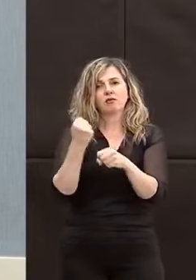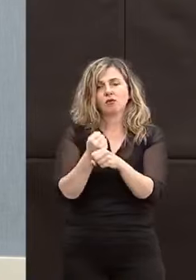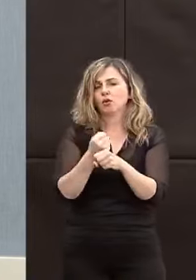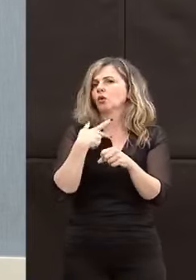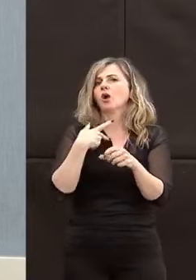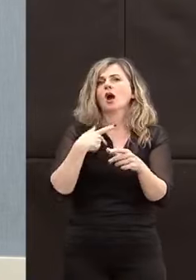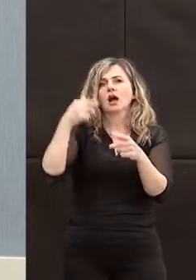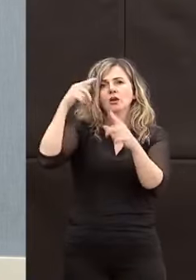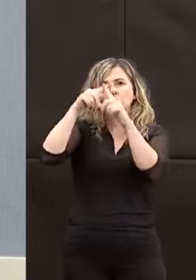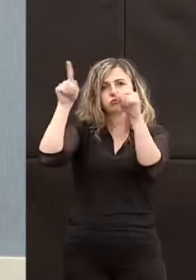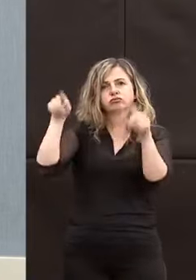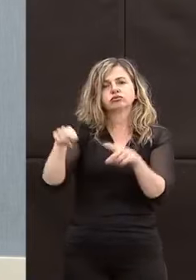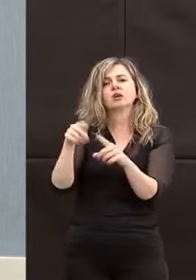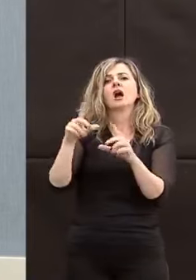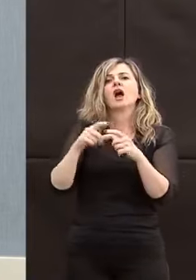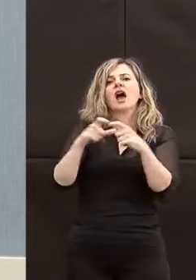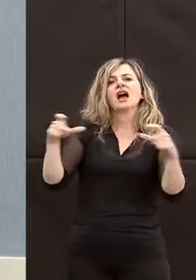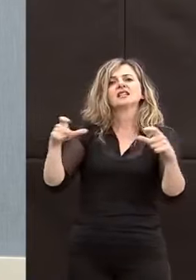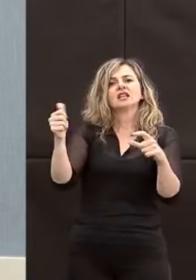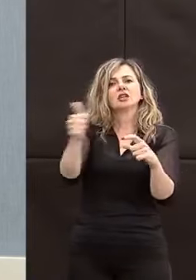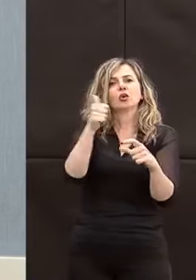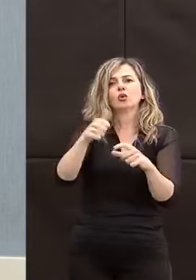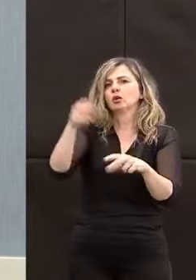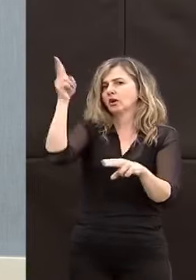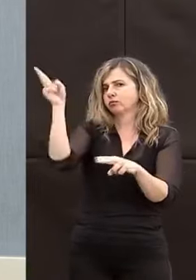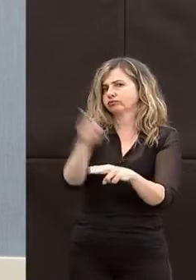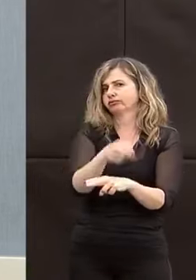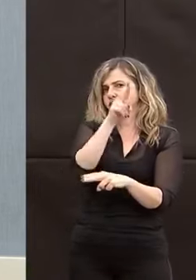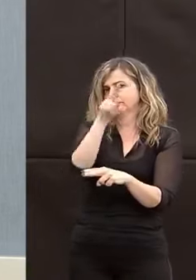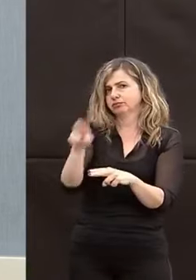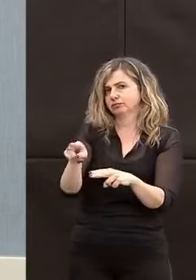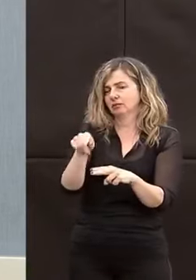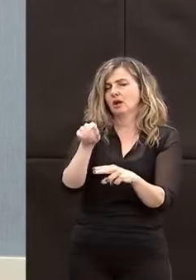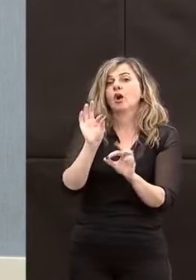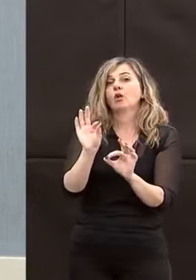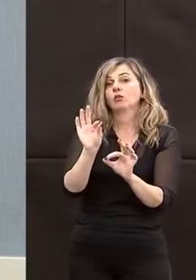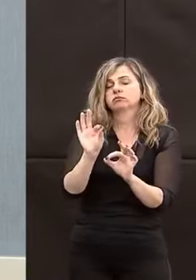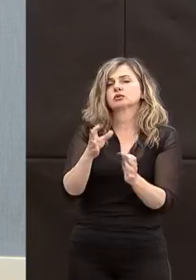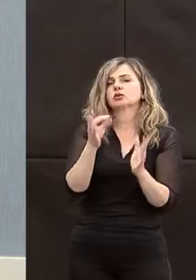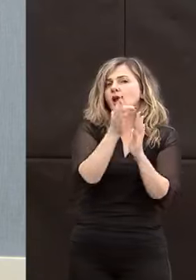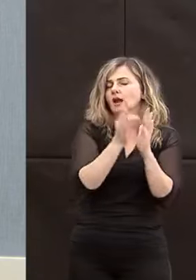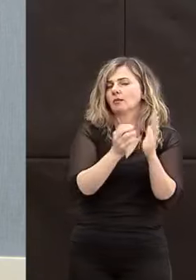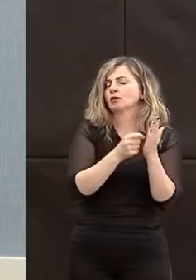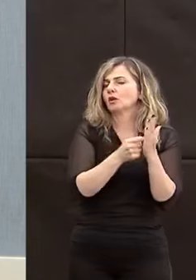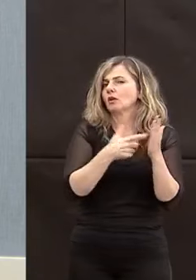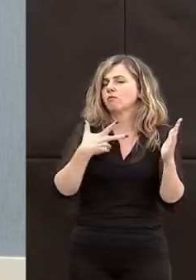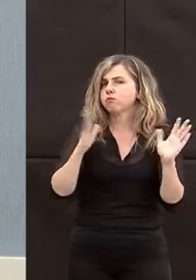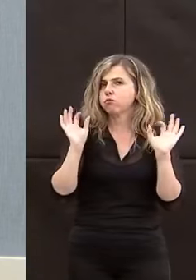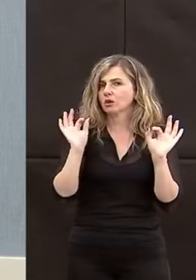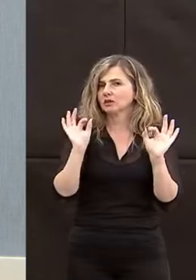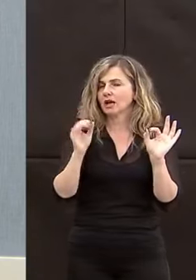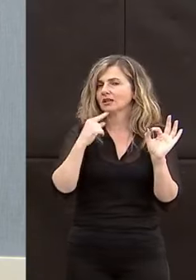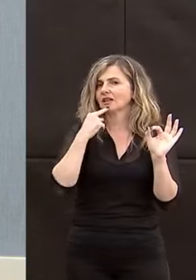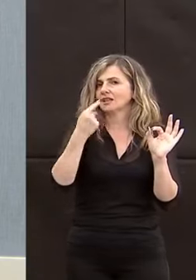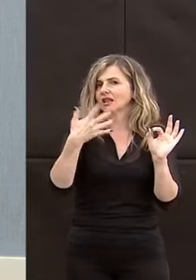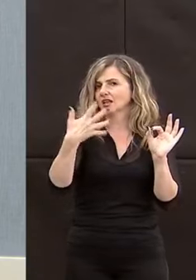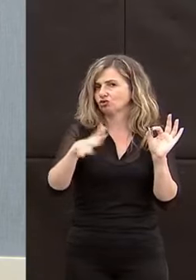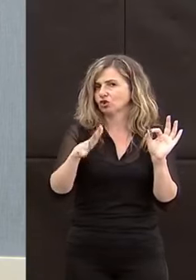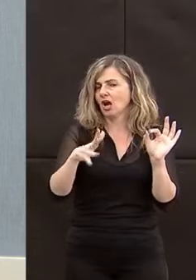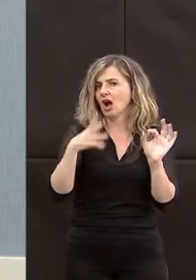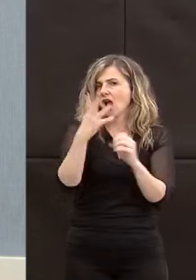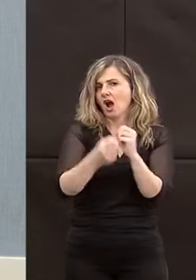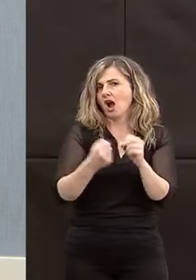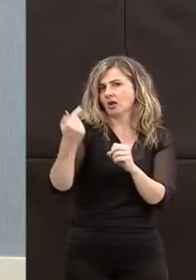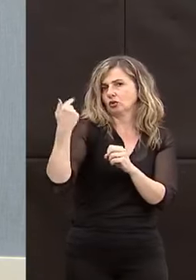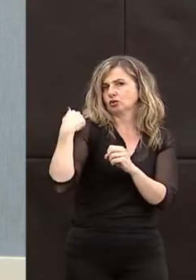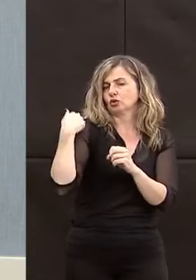verrà tolto l'assegno unico questo è un elemento molto importante una questione che avevamo già dichiarato anche lo scorso